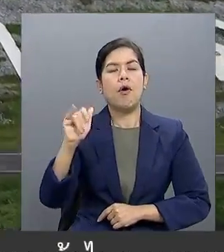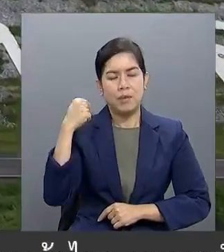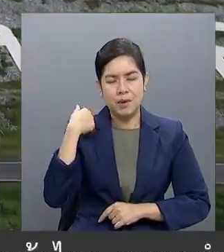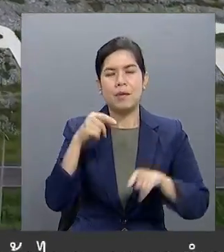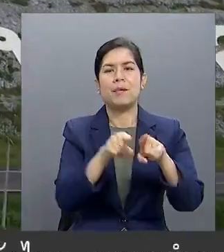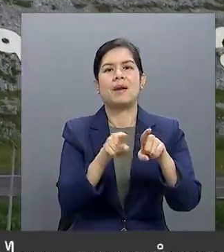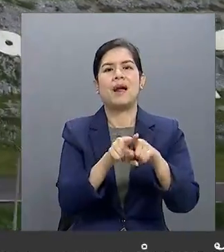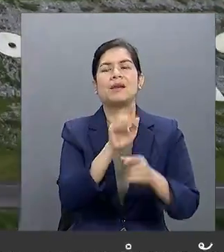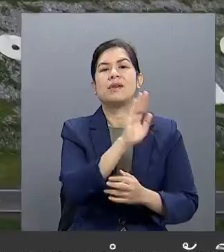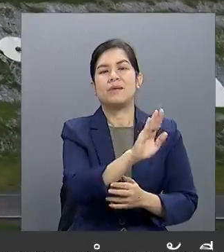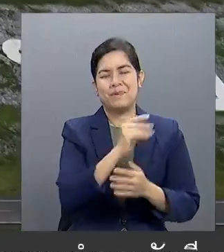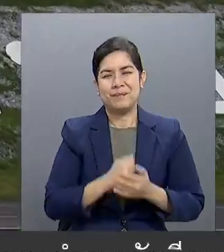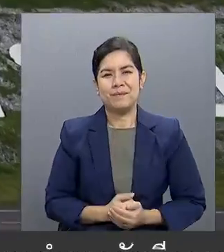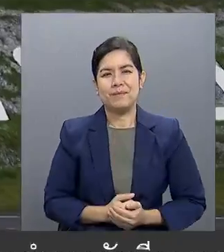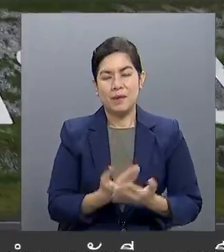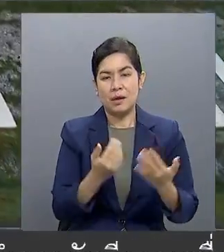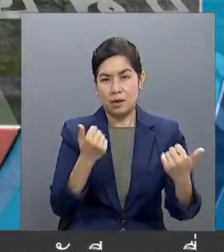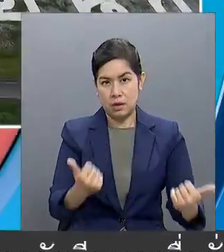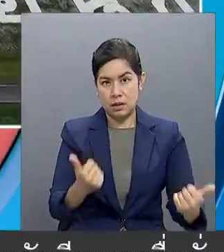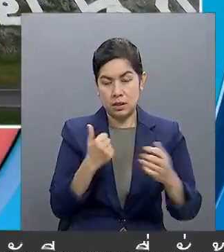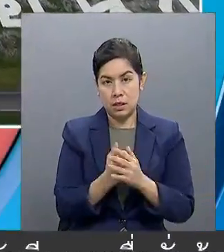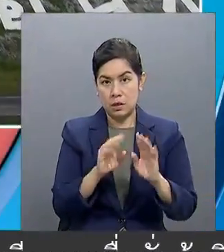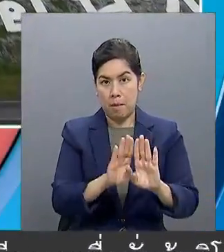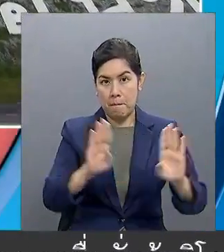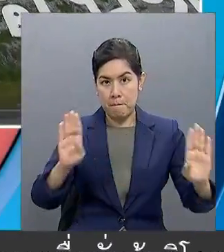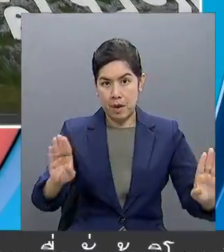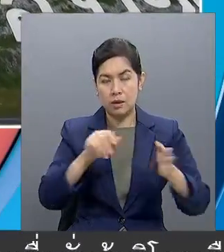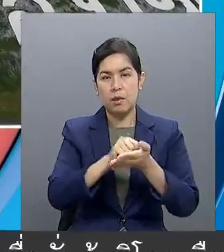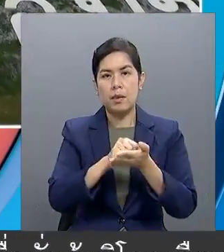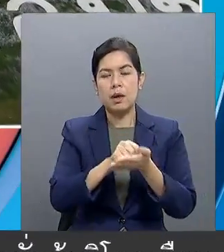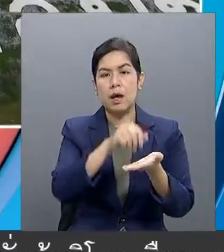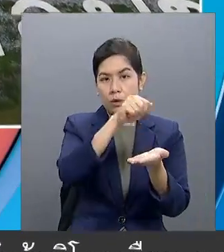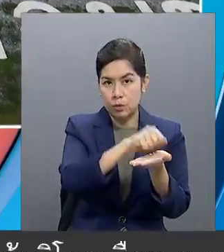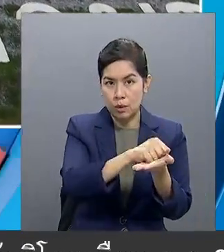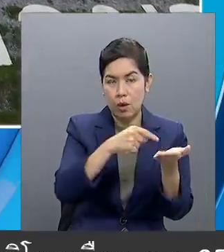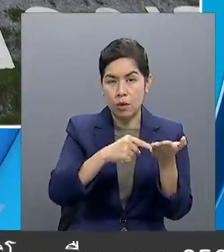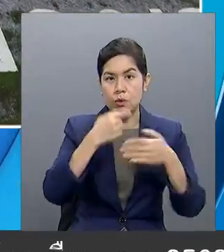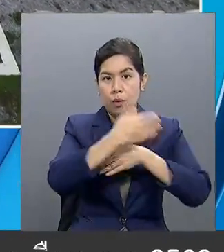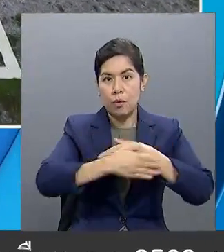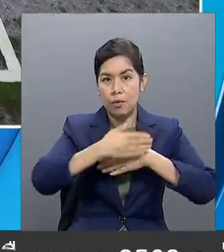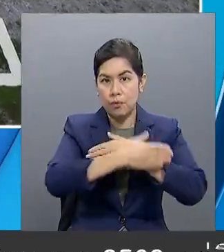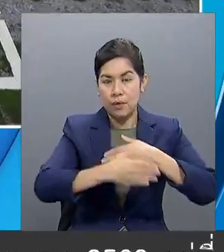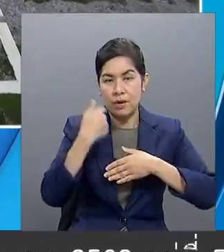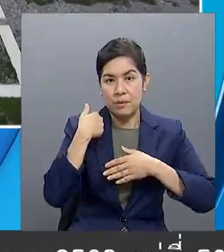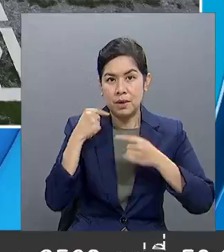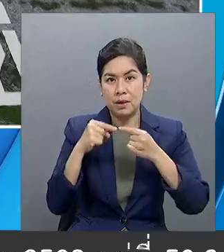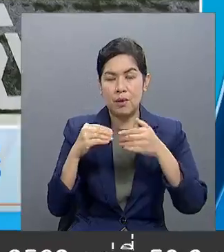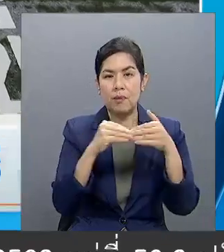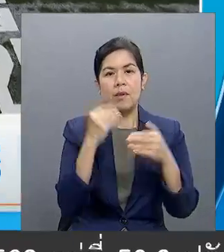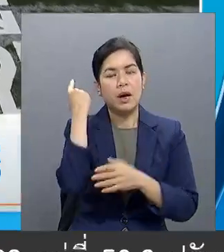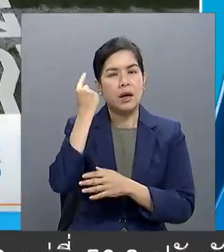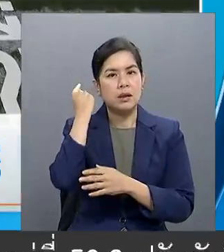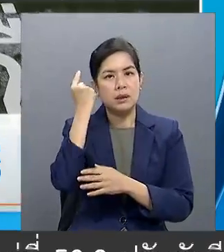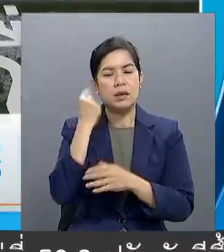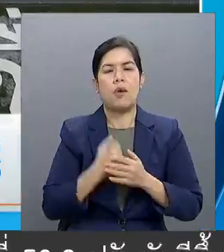จังเลยนะครับคุณผู้ชมตอนนี้ต้องบอกว่าเขาเปิดให้จองขบวนรถไฟนำเที่ยวเขื่อนป่าสักชลสิทธิ์แล้วนะครับ19